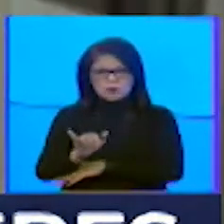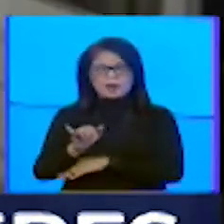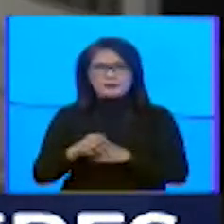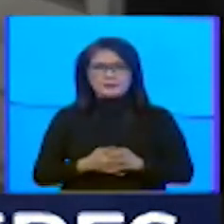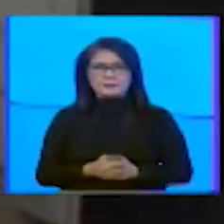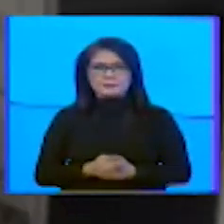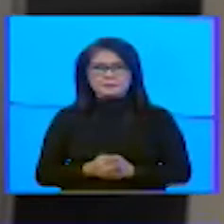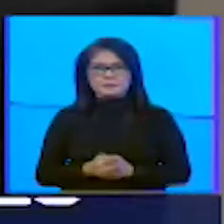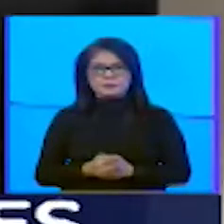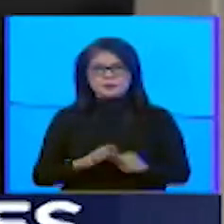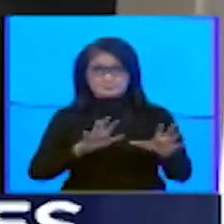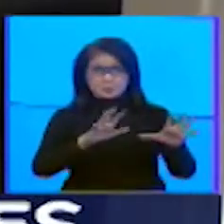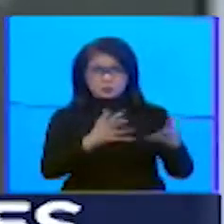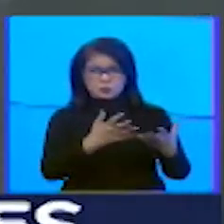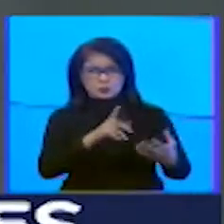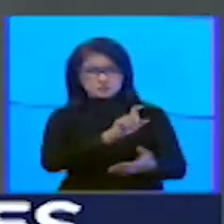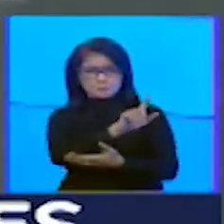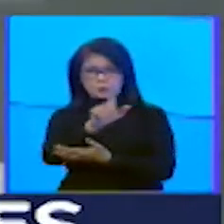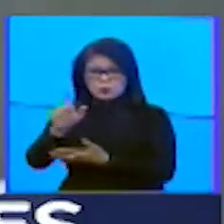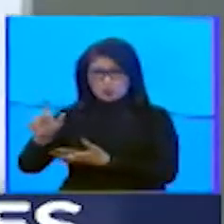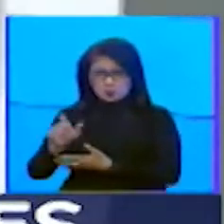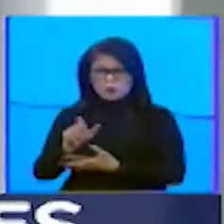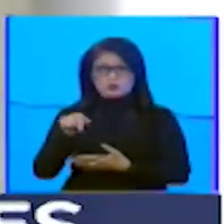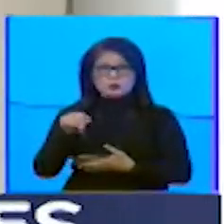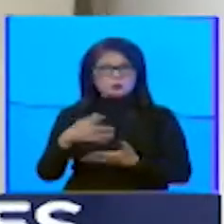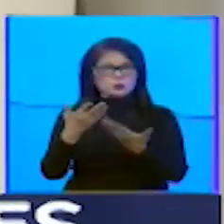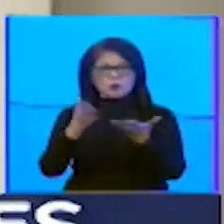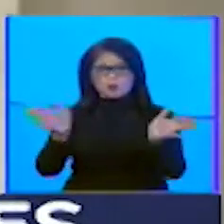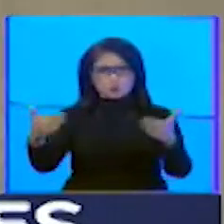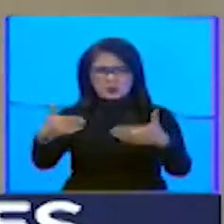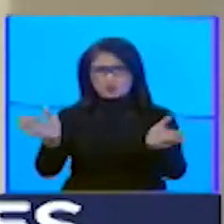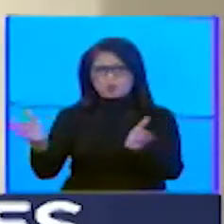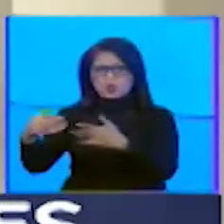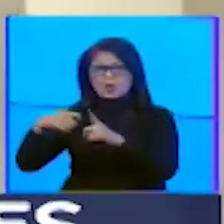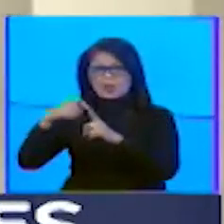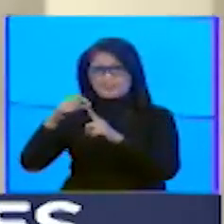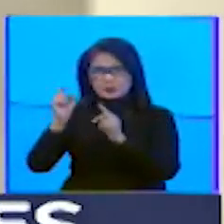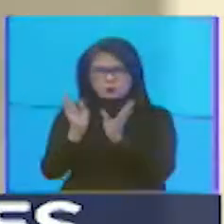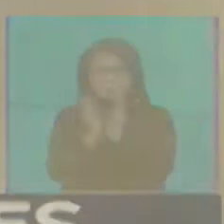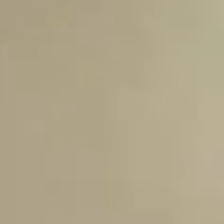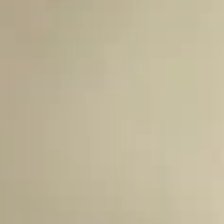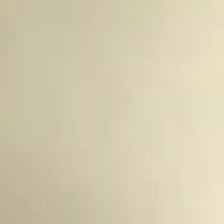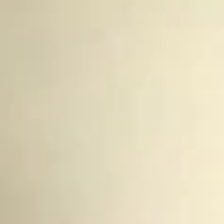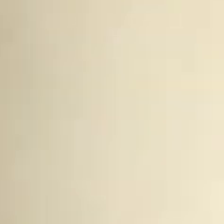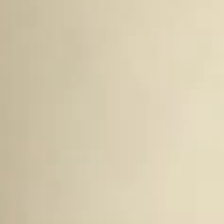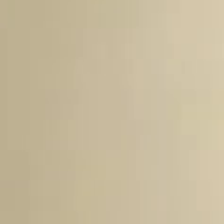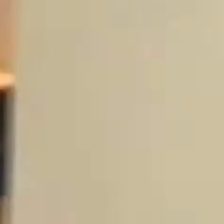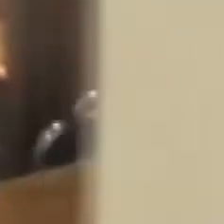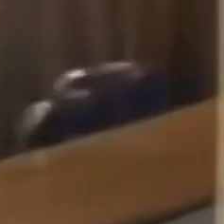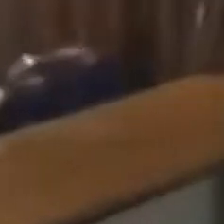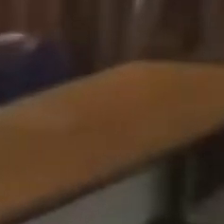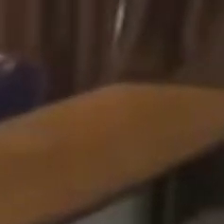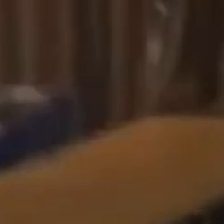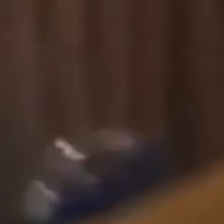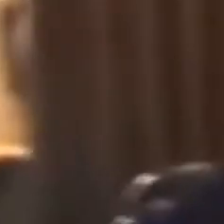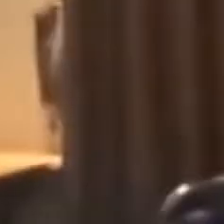Petugas menyemprotkan cairan disinfektan ke seluruh sudut ruangan KPU di Kabupaten Brebes, Jawa Tengah. Sterilisasi kantor pasca dua orang staf